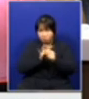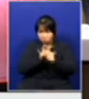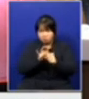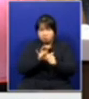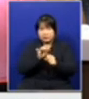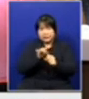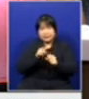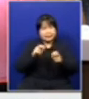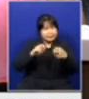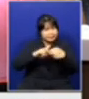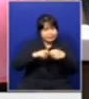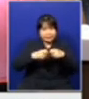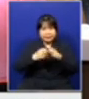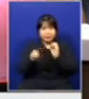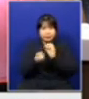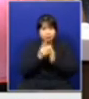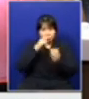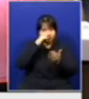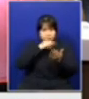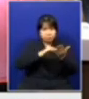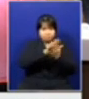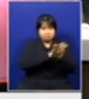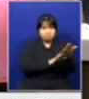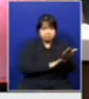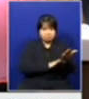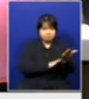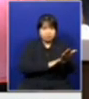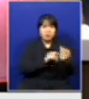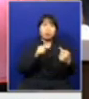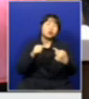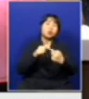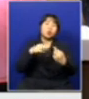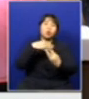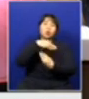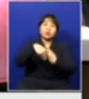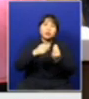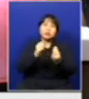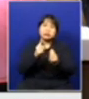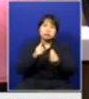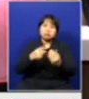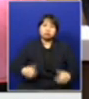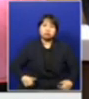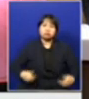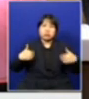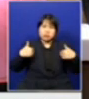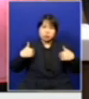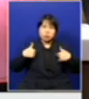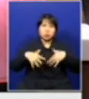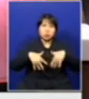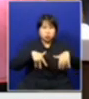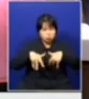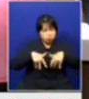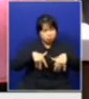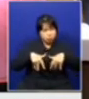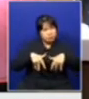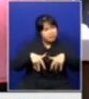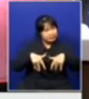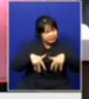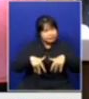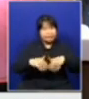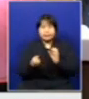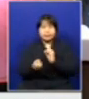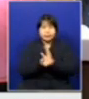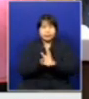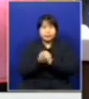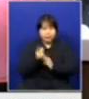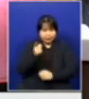ายต่อประเทศไทยโดยเฉพาะระบบเศรษฐกิจและความเป็นอยู่ของพี่น้องประชาชนอย่างปฏิเสธไม่